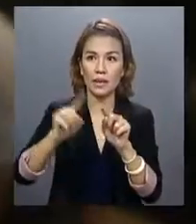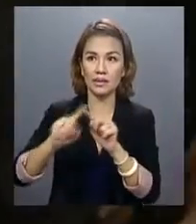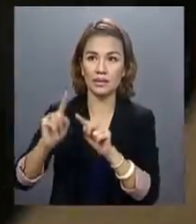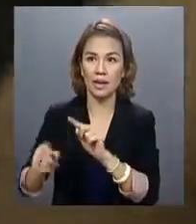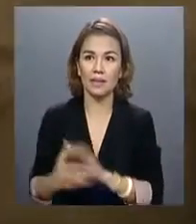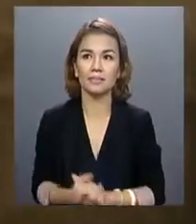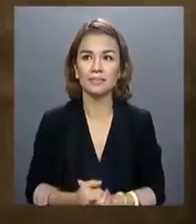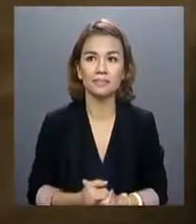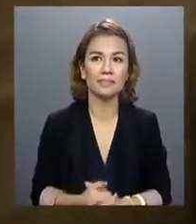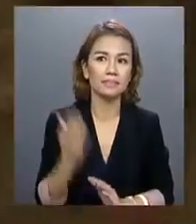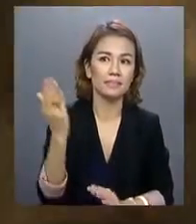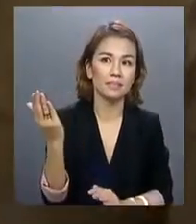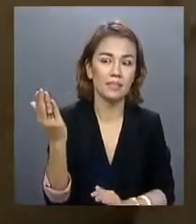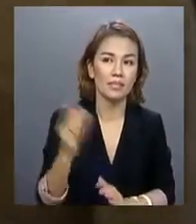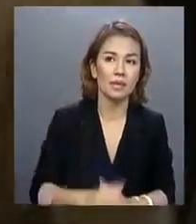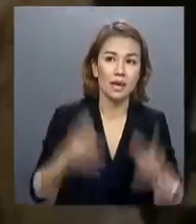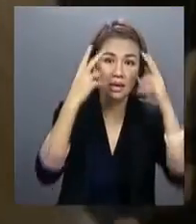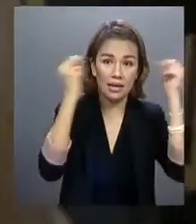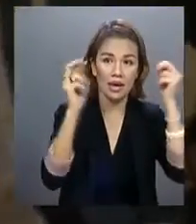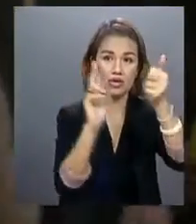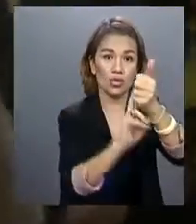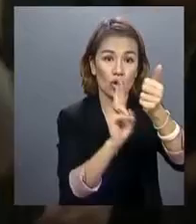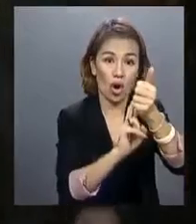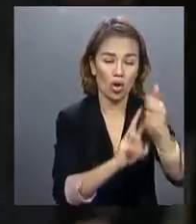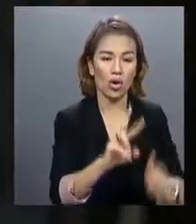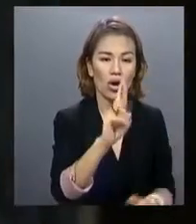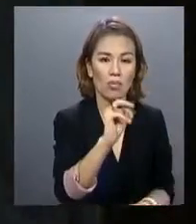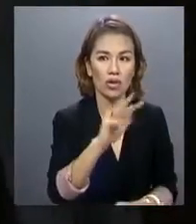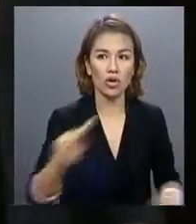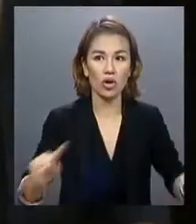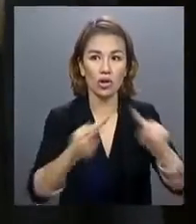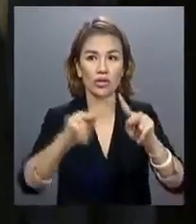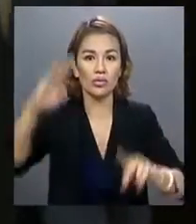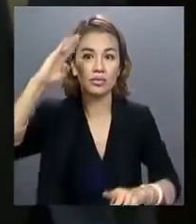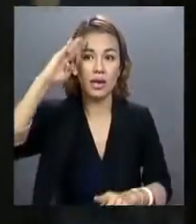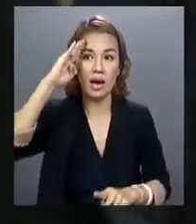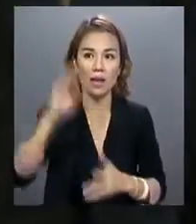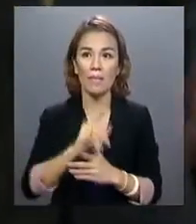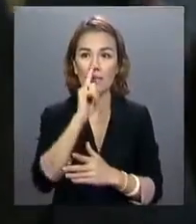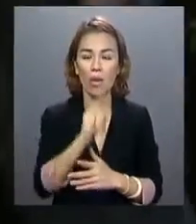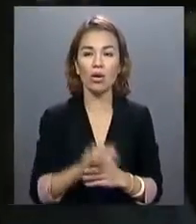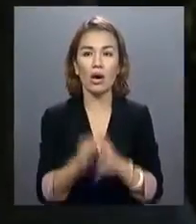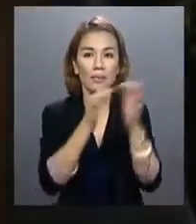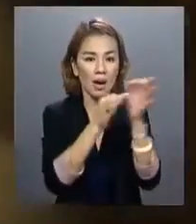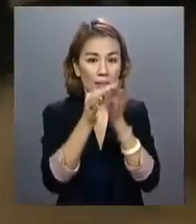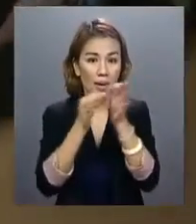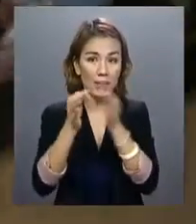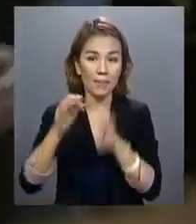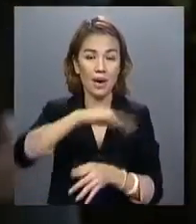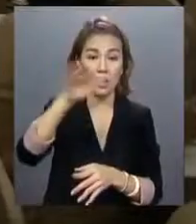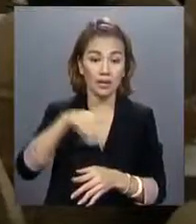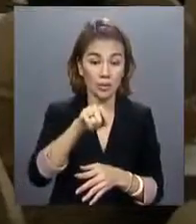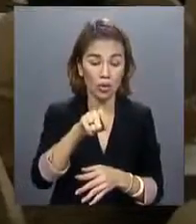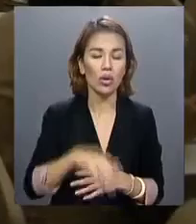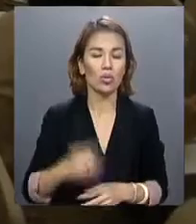ขณะที่พลเอกประวิตรวงษ์สุวรรณรองนายกรัฐมนตรีและรัฐมนตรีว่าการกระทรวงกลาโหมก็ชี้แจงภาพรวมในการดำเนินงานด้านความมั่นคง